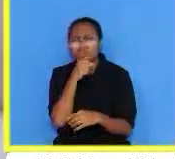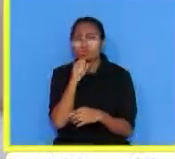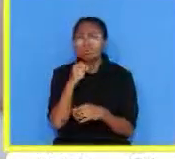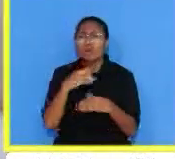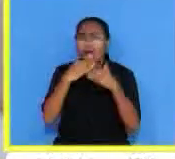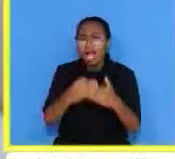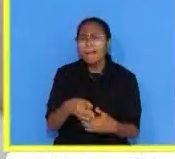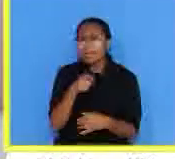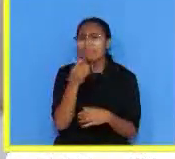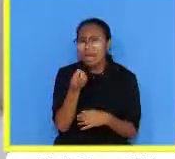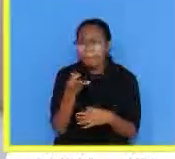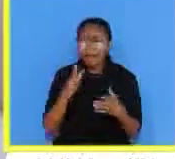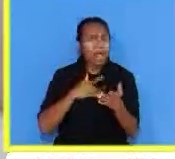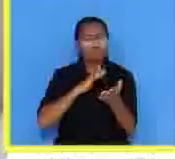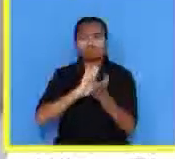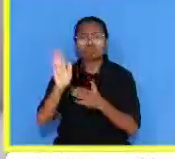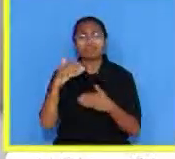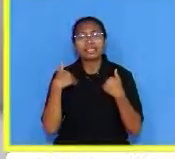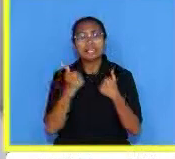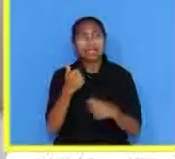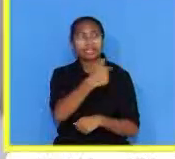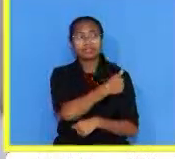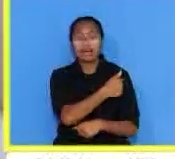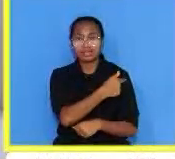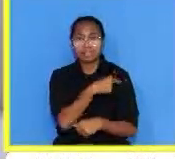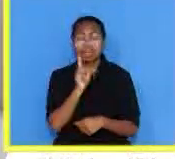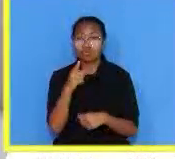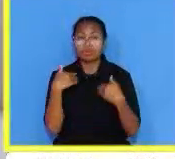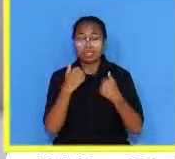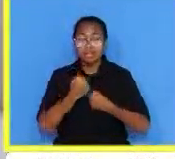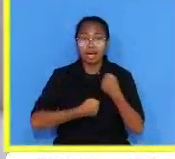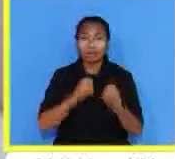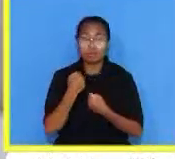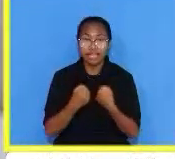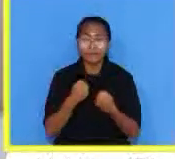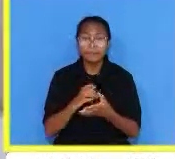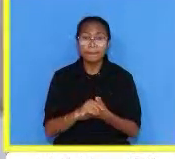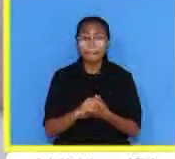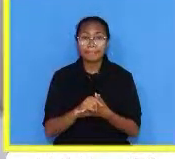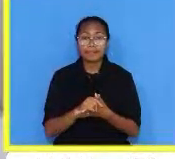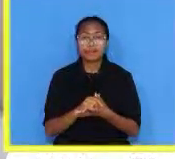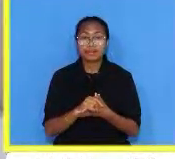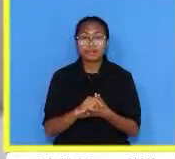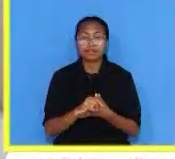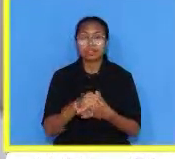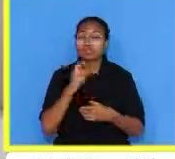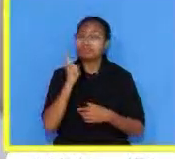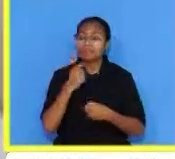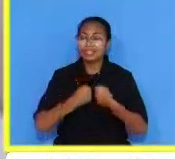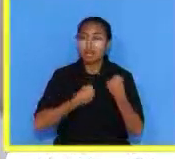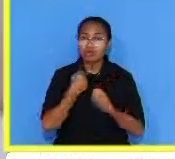usia kehamilan itu sudah bisa divaksinasi dan itu sudah dilakukan motor penggeraknya itu